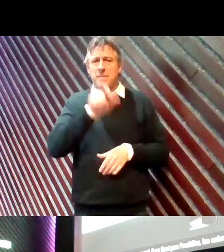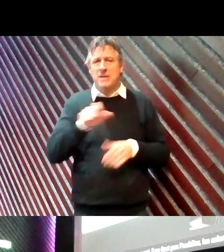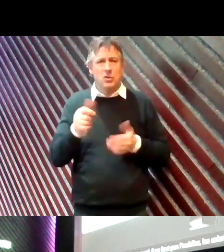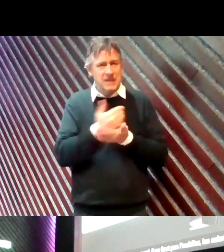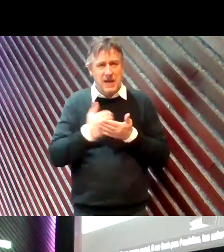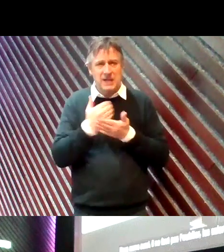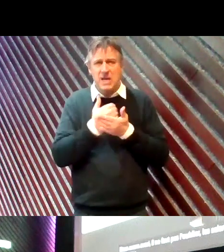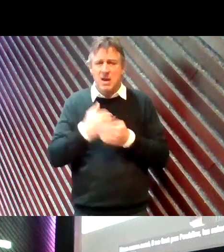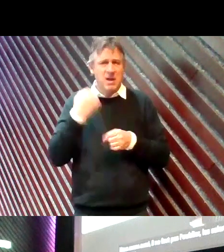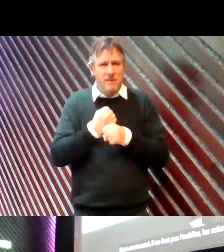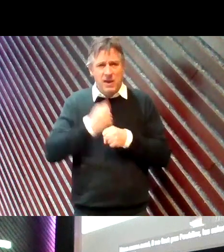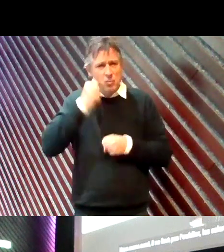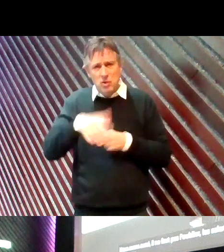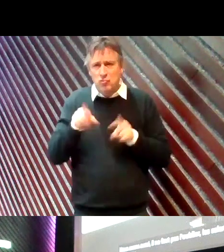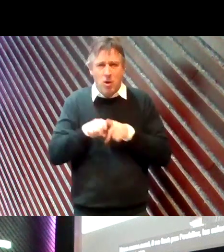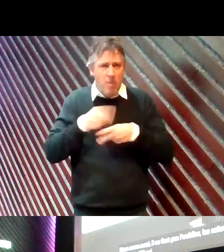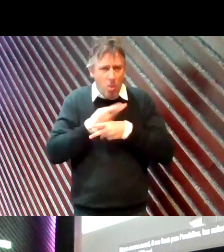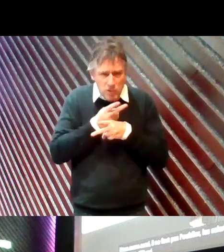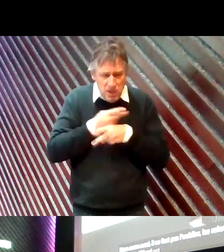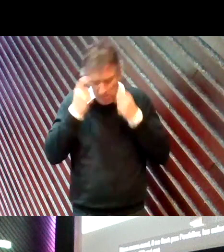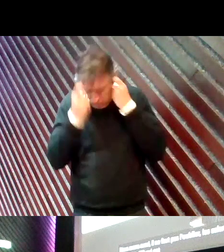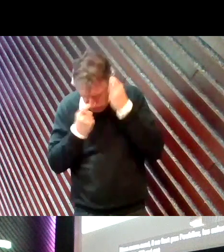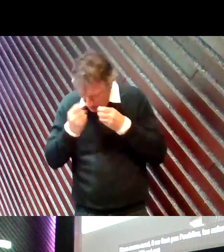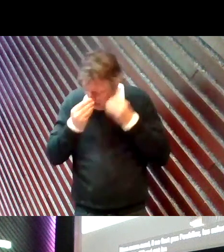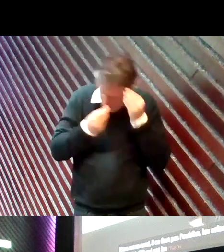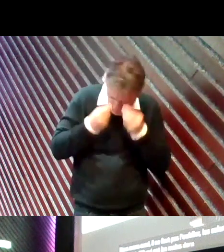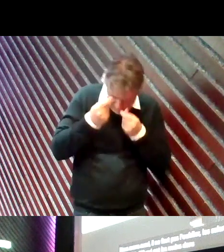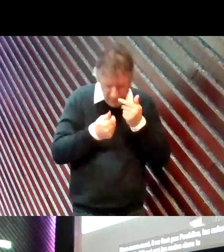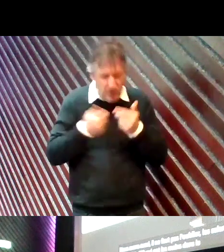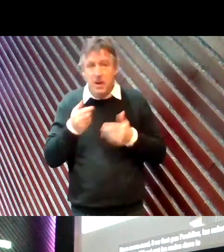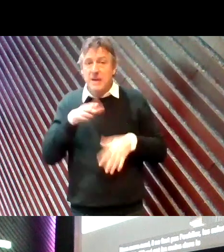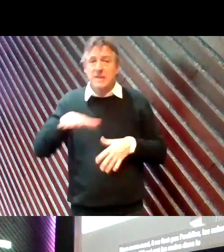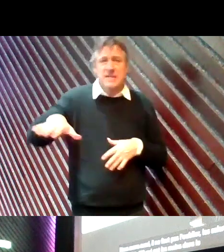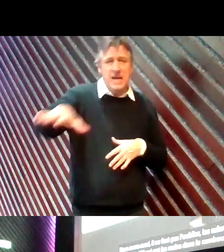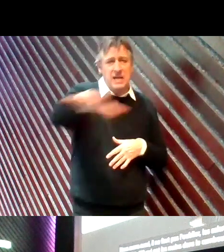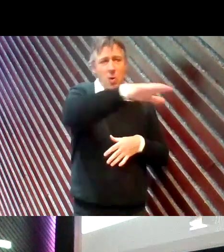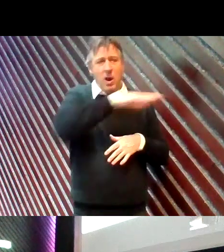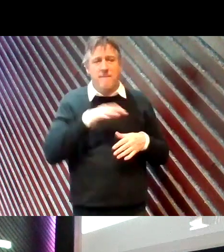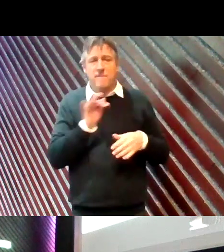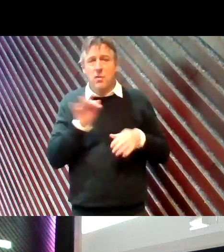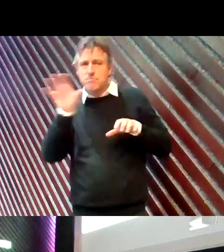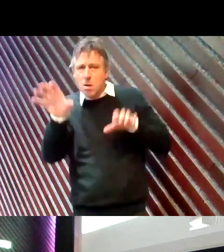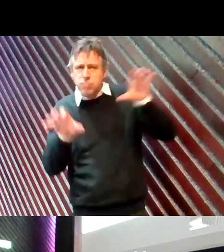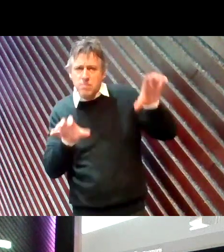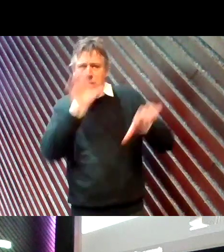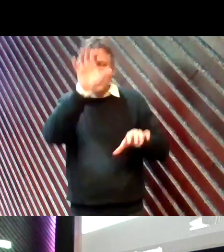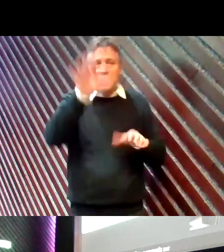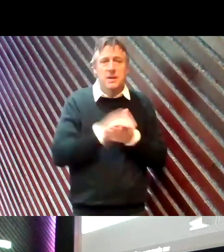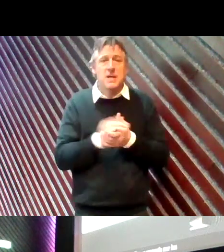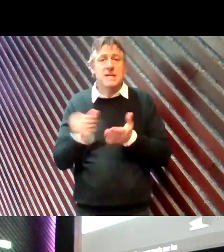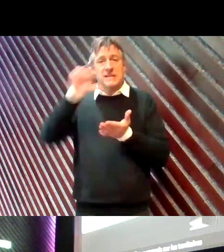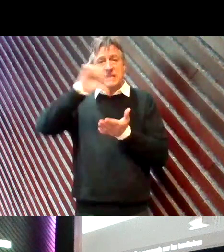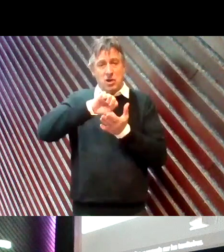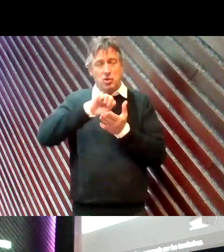et les pieds dans la glaise au quotidien, y compris dans les territoires. Nous avons, bien sûr, une inclusion nationale avec le siège de